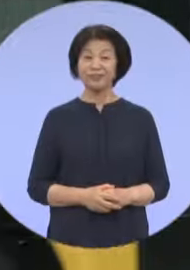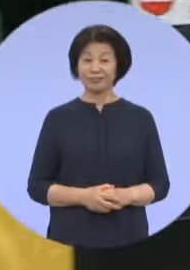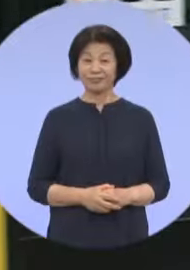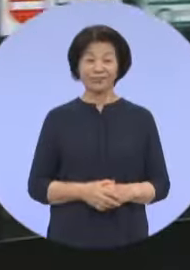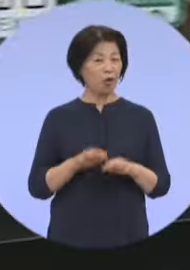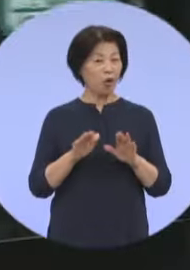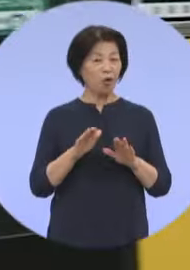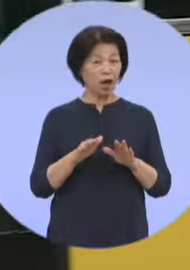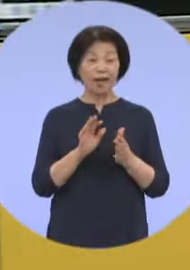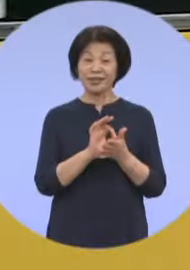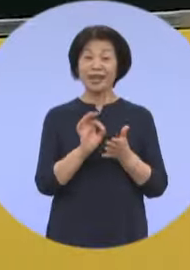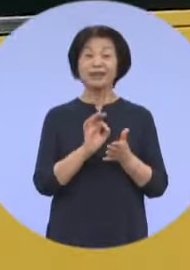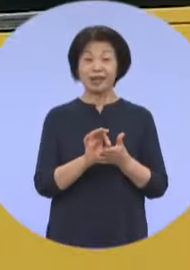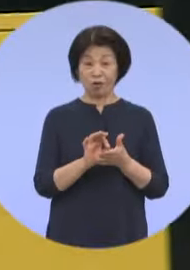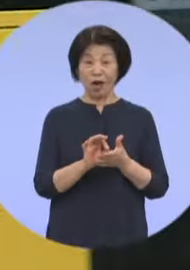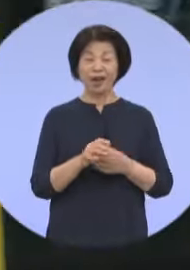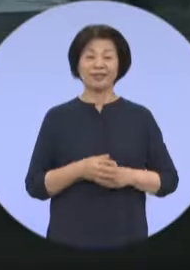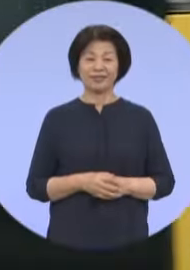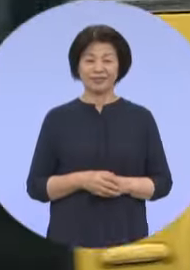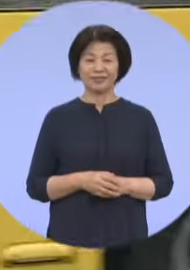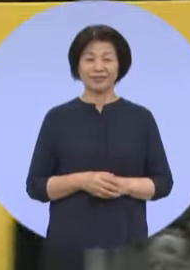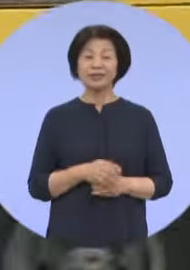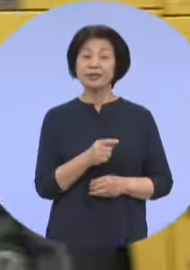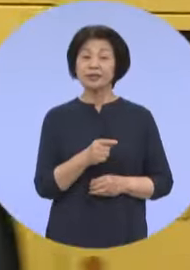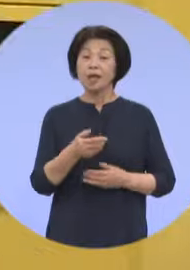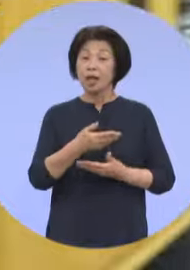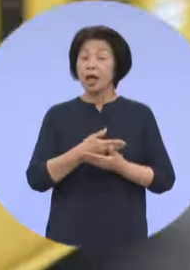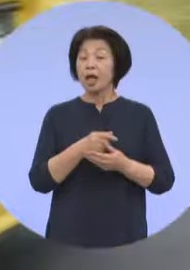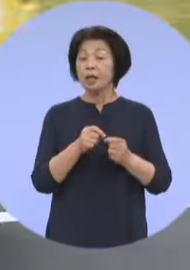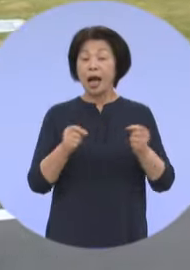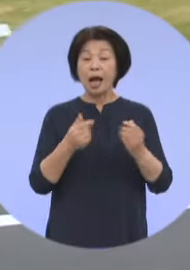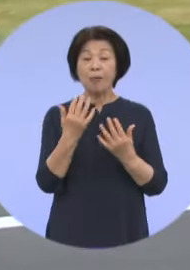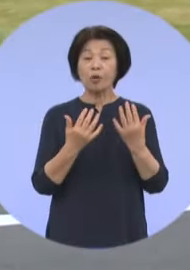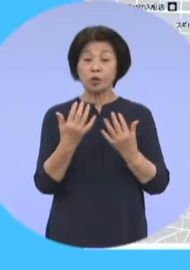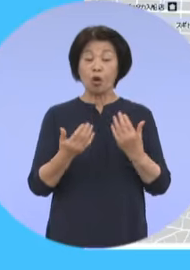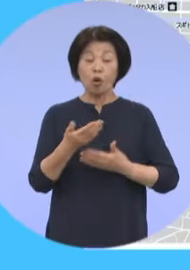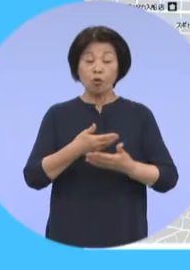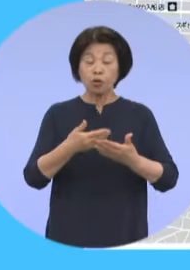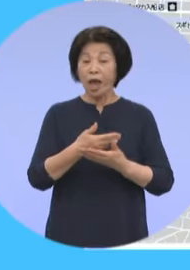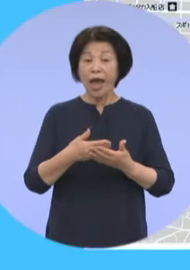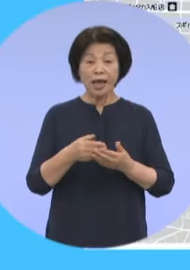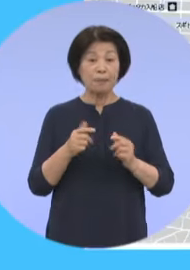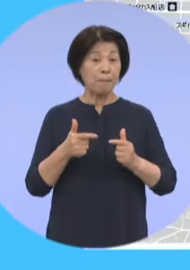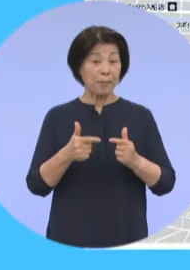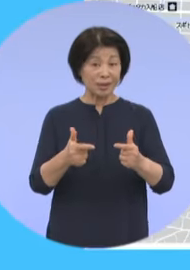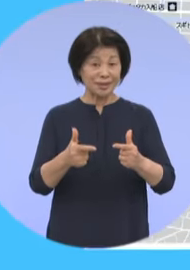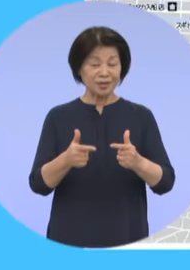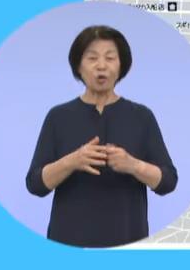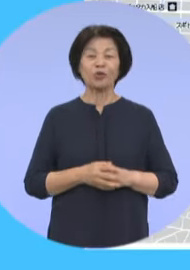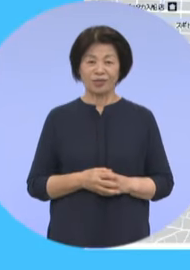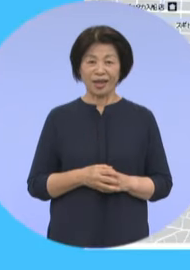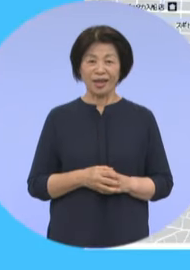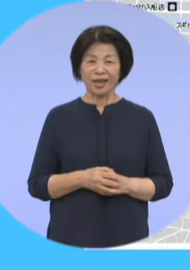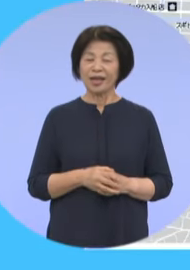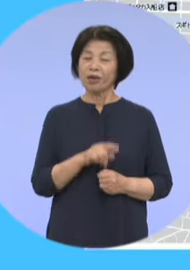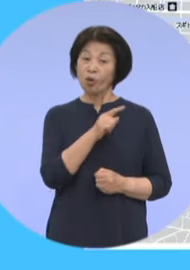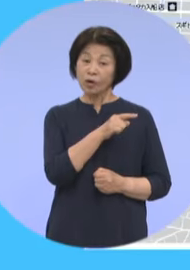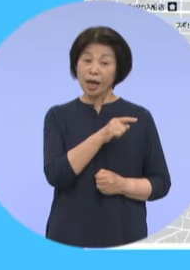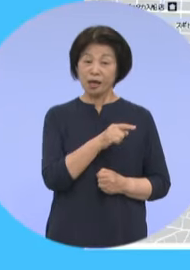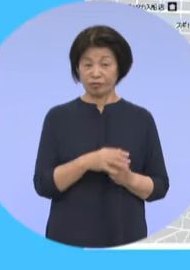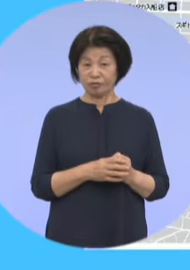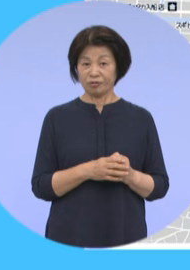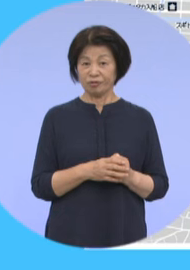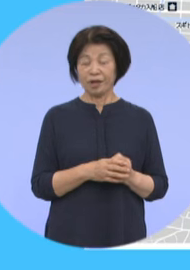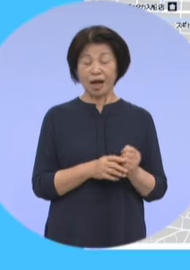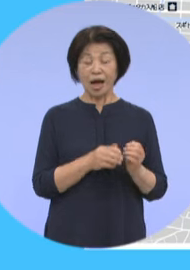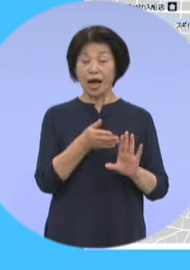今回利用したコミュニティバス、長森ふれあいバスは、岐阜県総合医療センターを中心に、長森